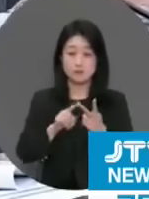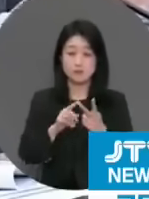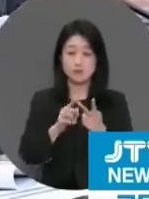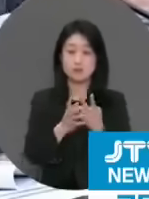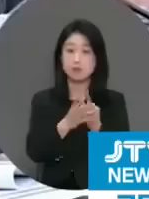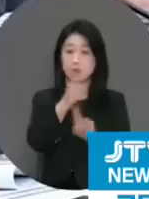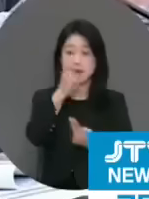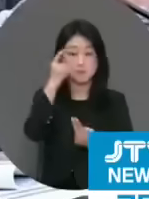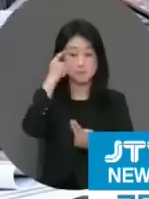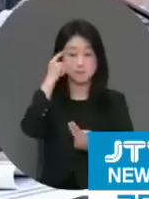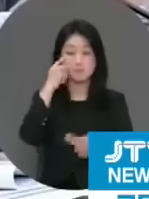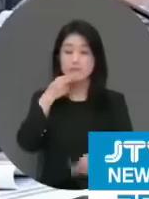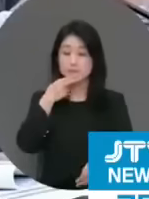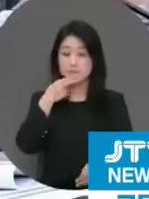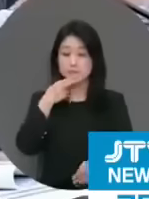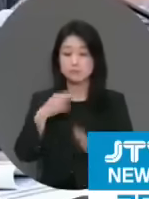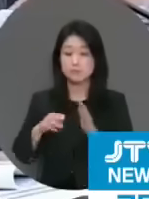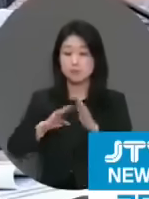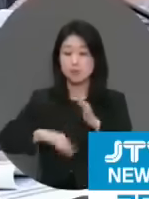통합징수를 할 생각이 없어요. 왜냐하면